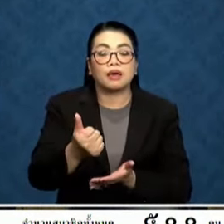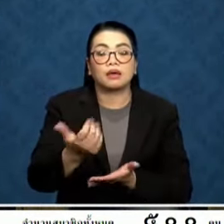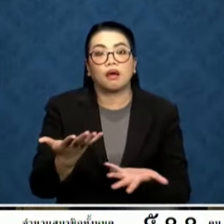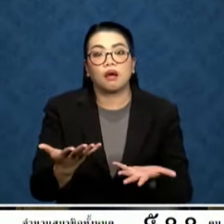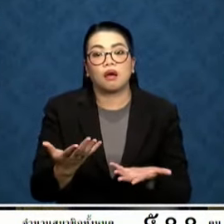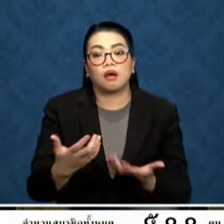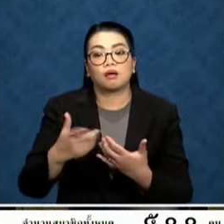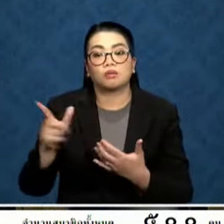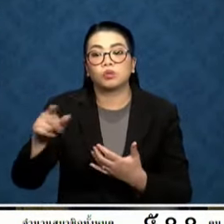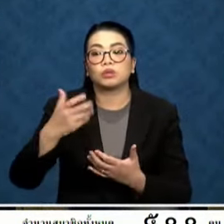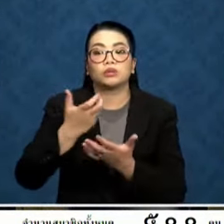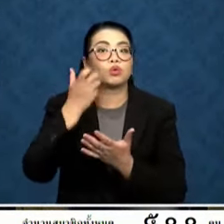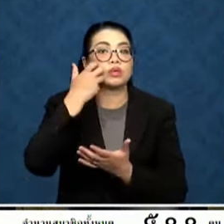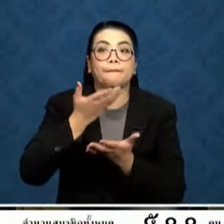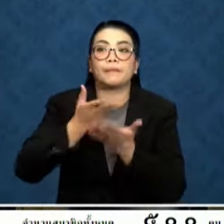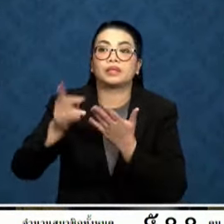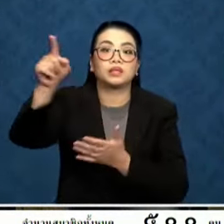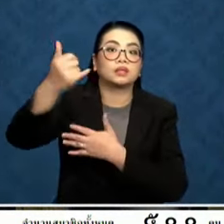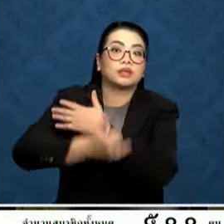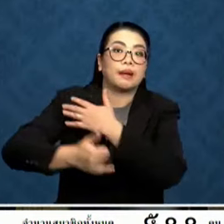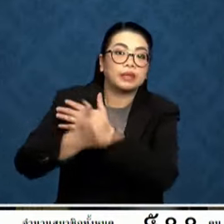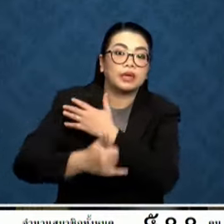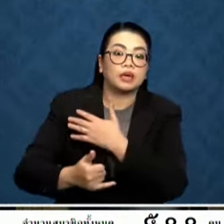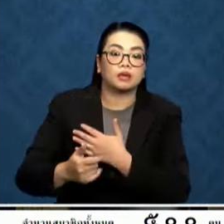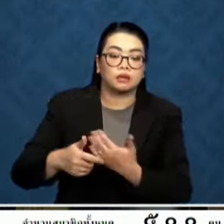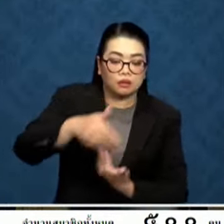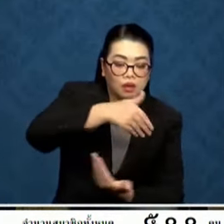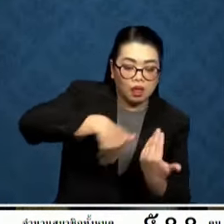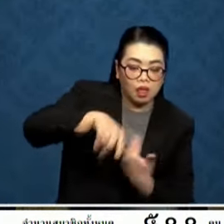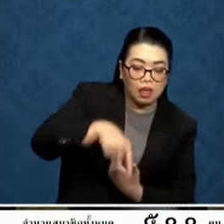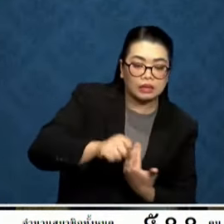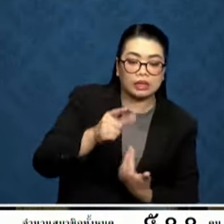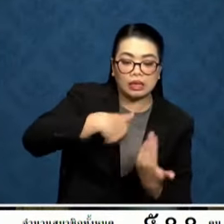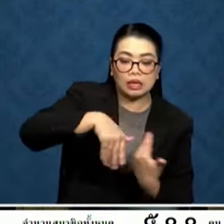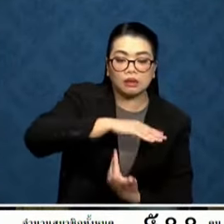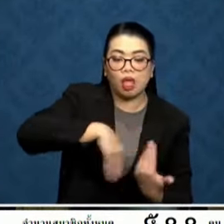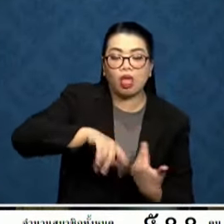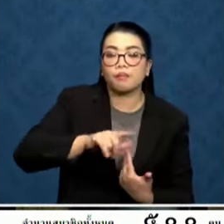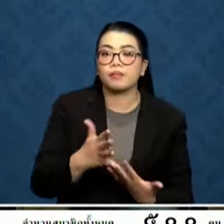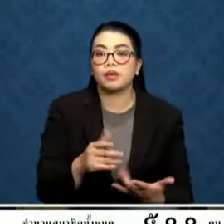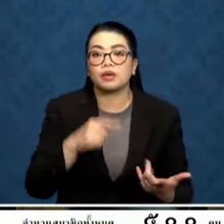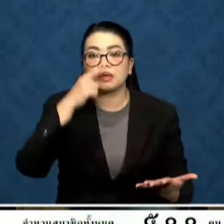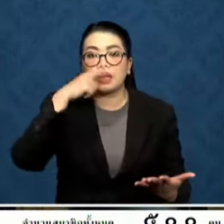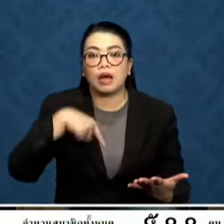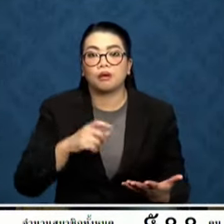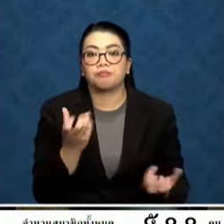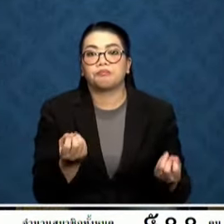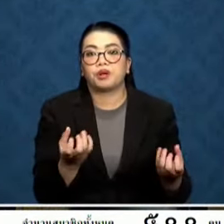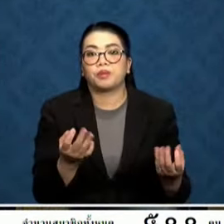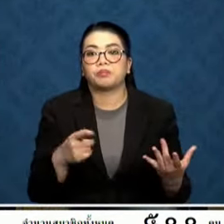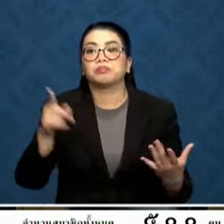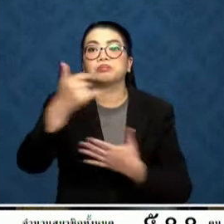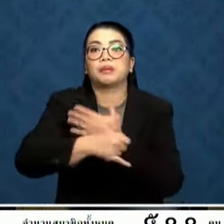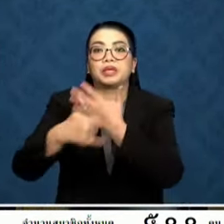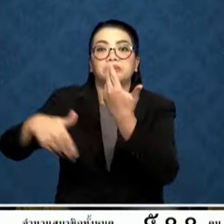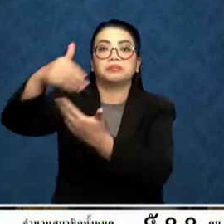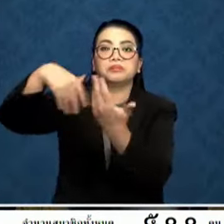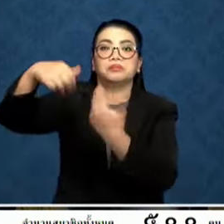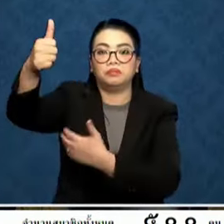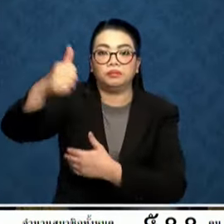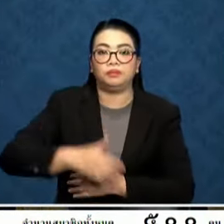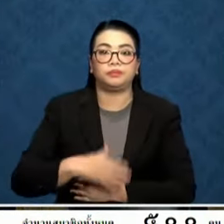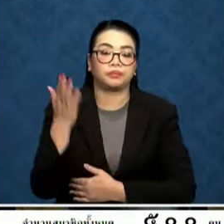ผลิตจากต่างประเทศมันก็ไม่เกิดพายุหมุนทางเศรษฐกิจใช่มั้ยครับแล้วท่านรัฐมนตรีช่วยก่อนหน้า